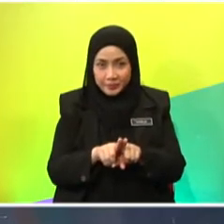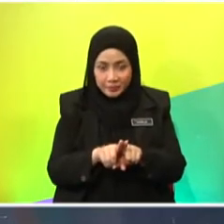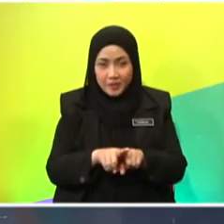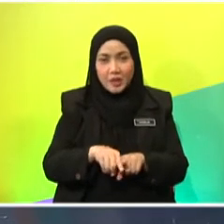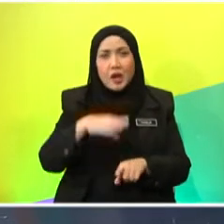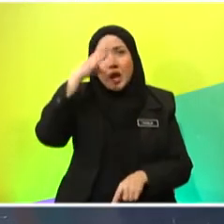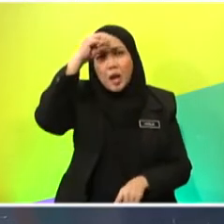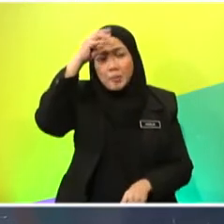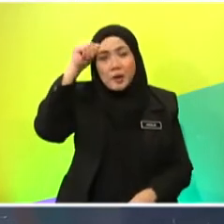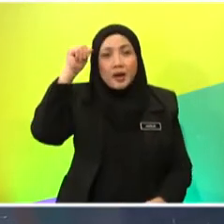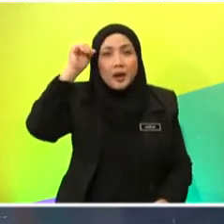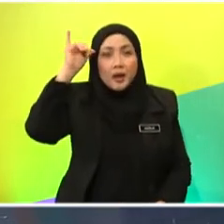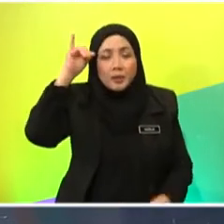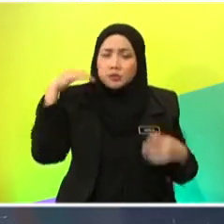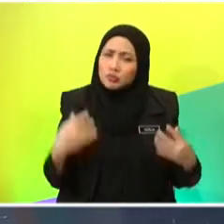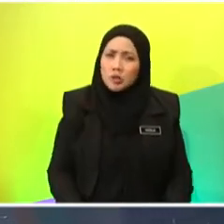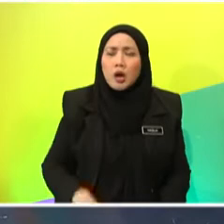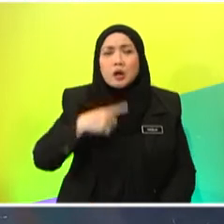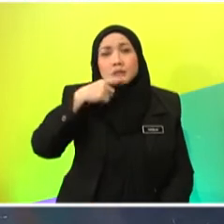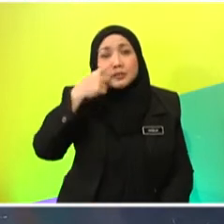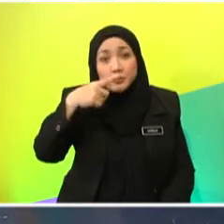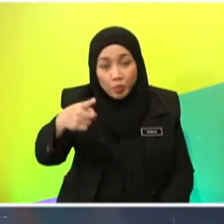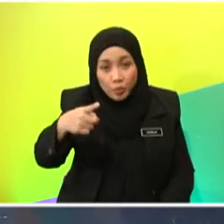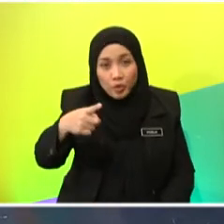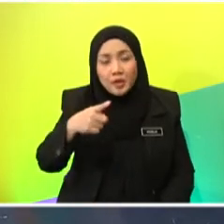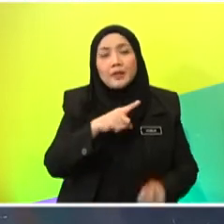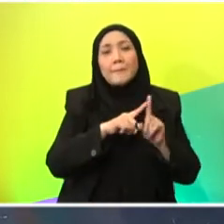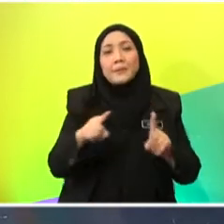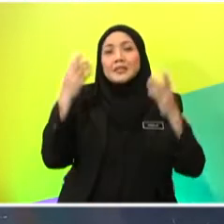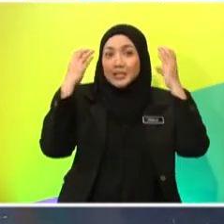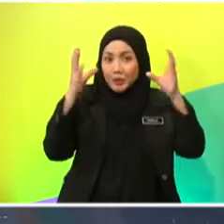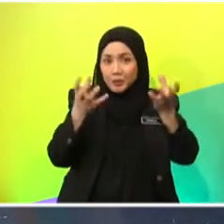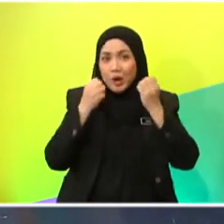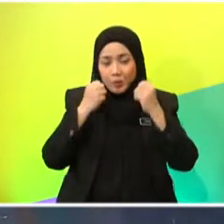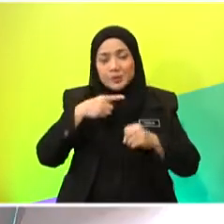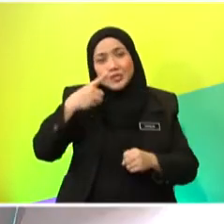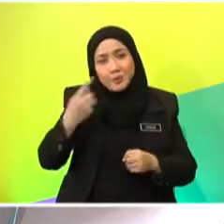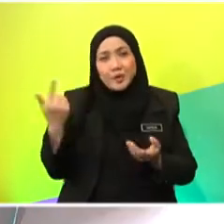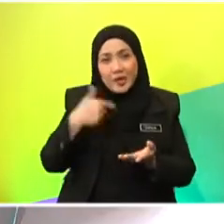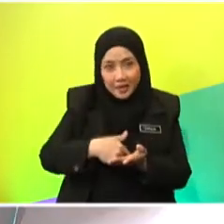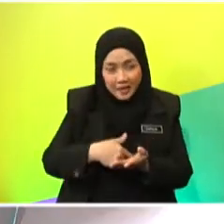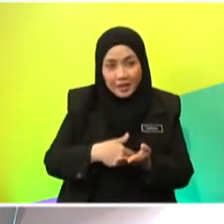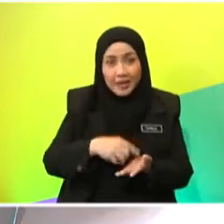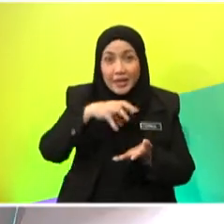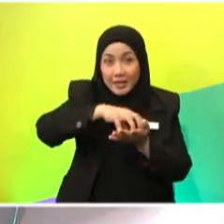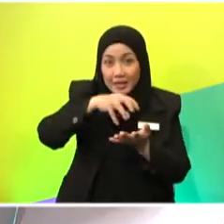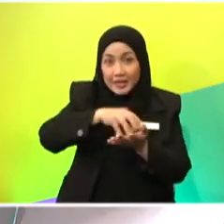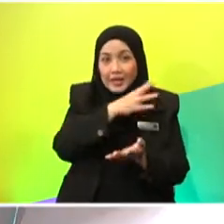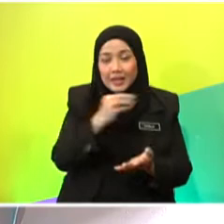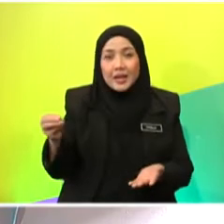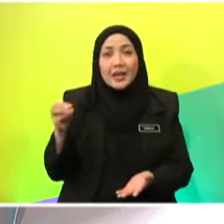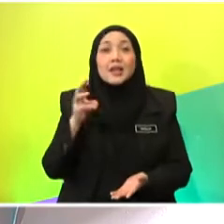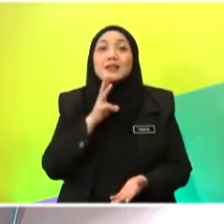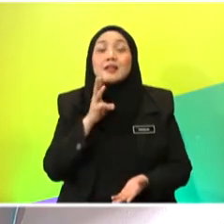Dahsyat Cup tapi cuma ulang lagi Maksudnya di situ c&j sore adalah sama